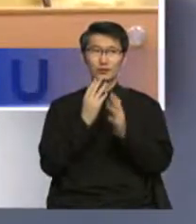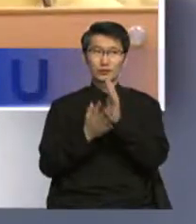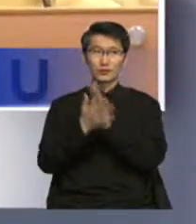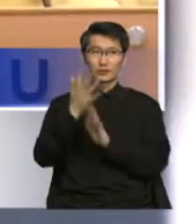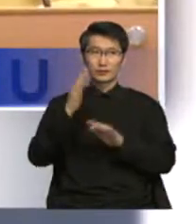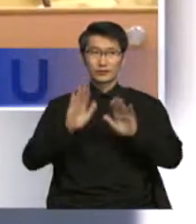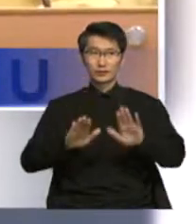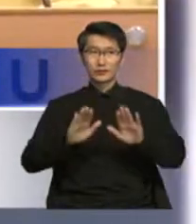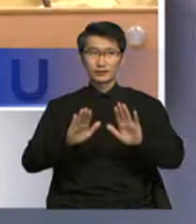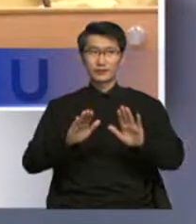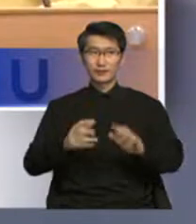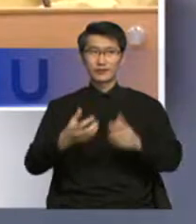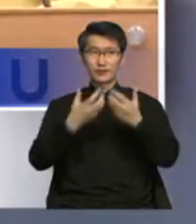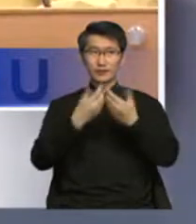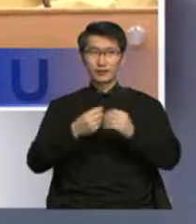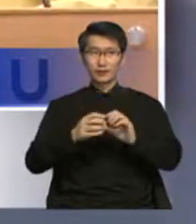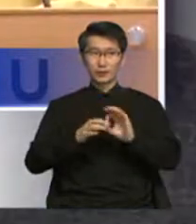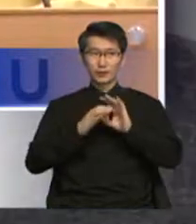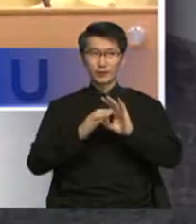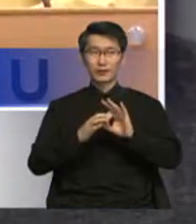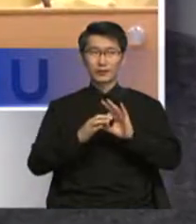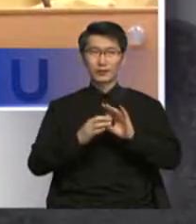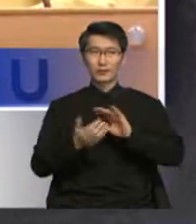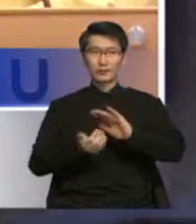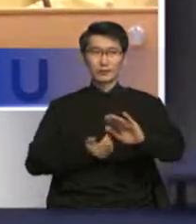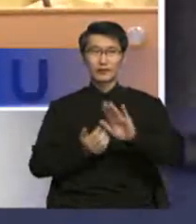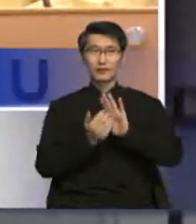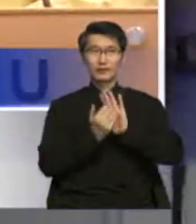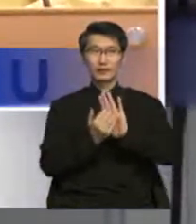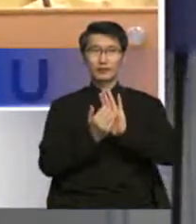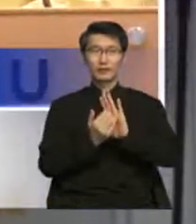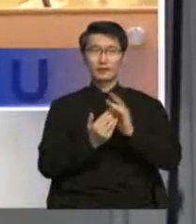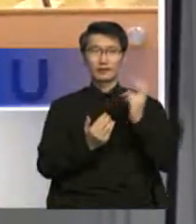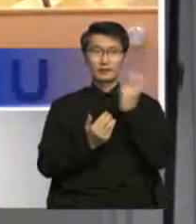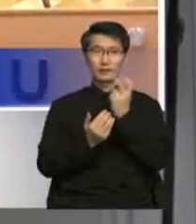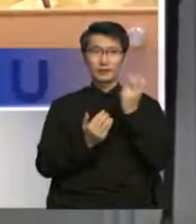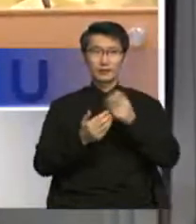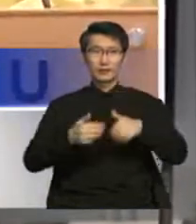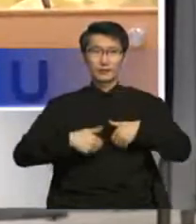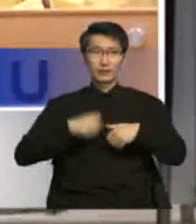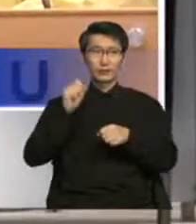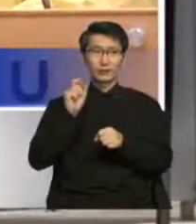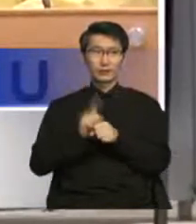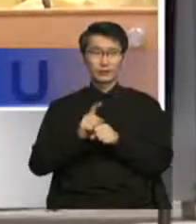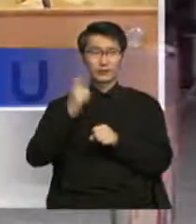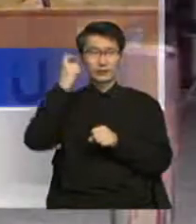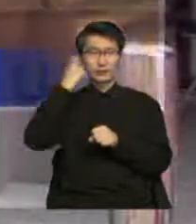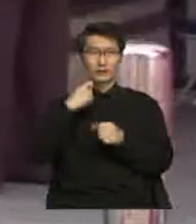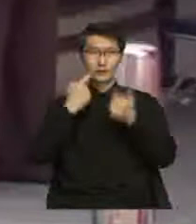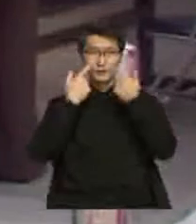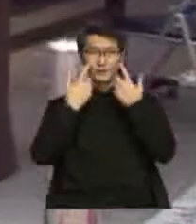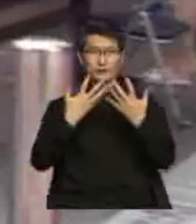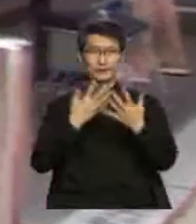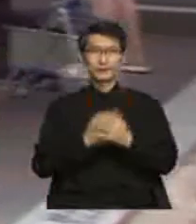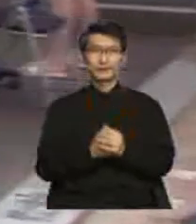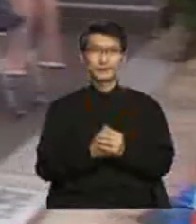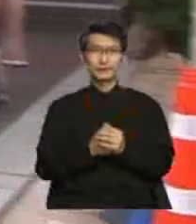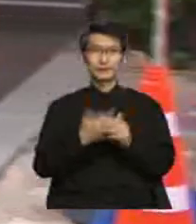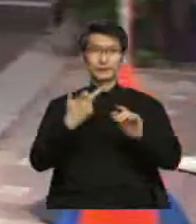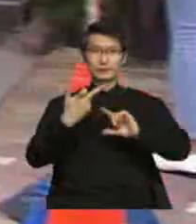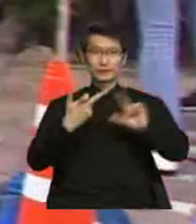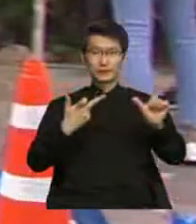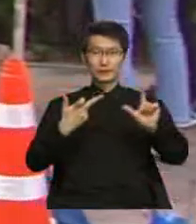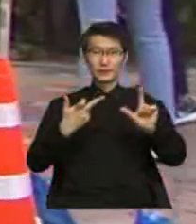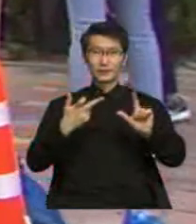서울시는 이번 사례로 선제 혼사 의 필요성을 더욱 절감하게 었으며 시체를